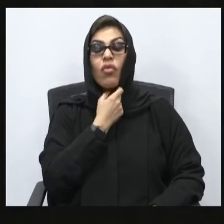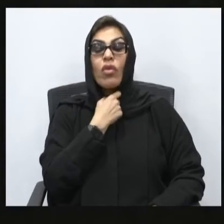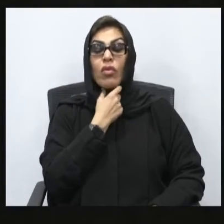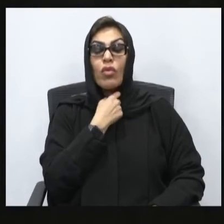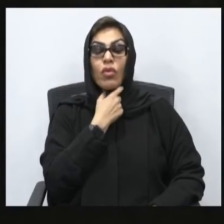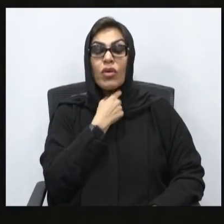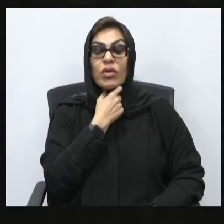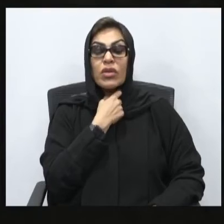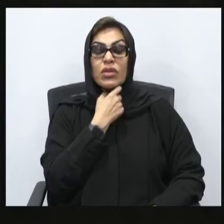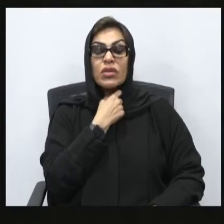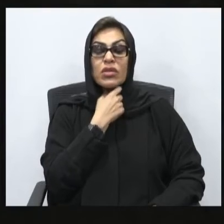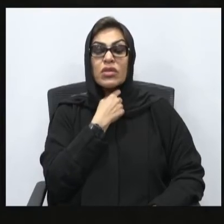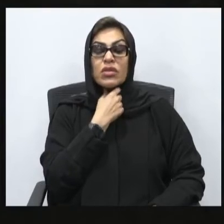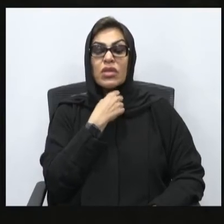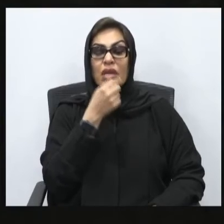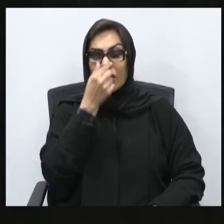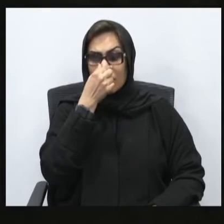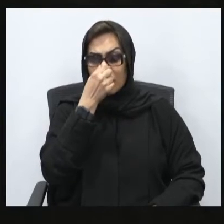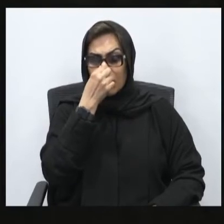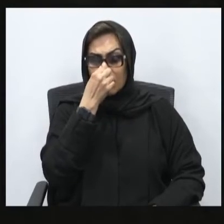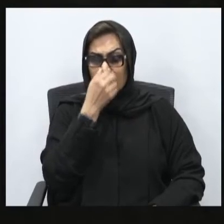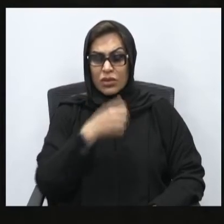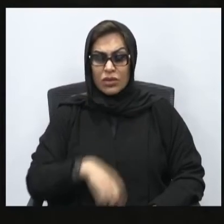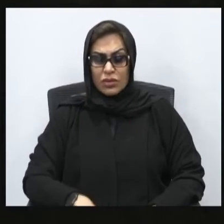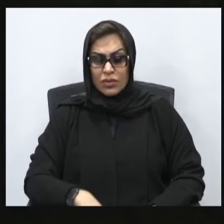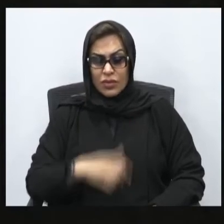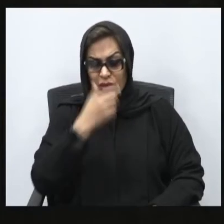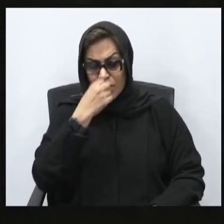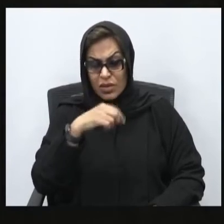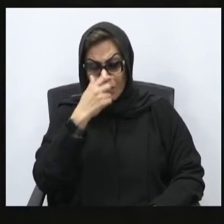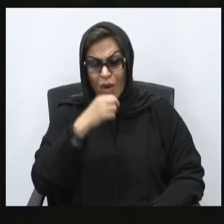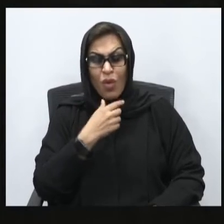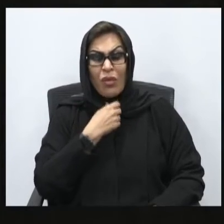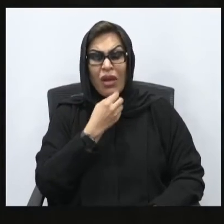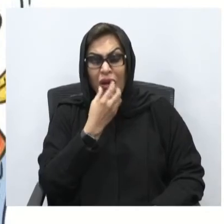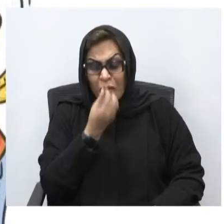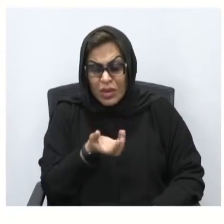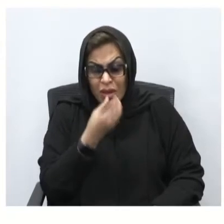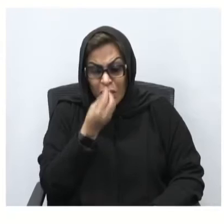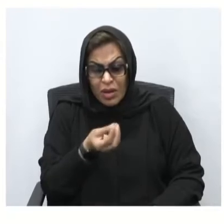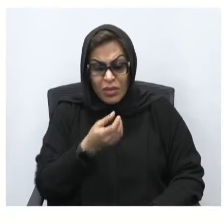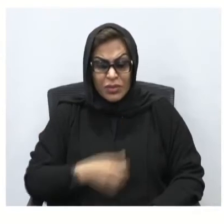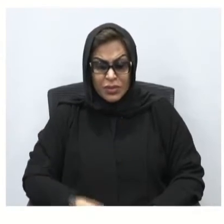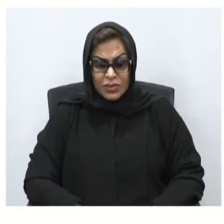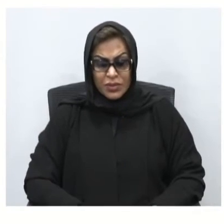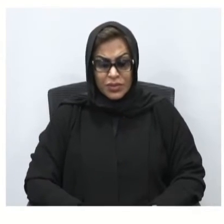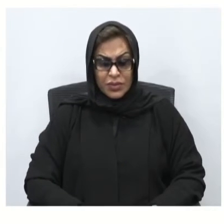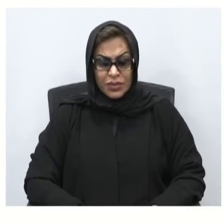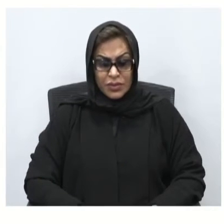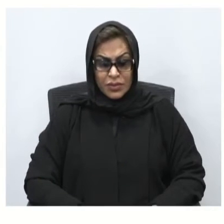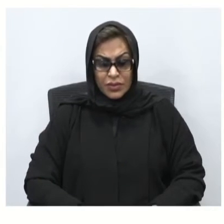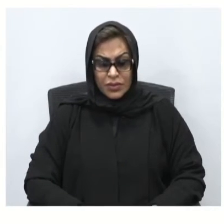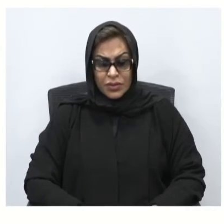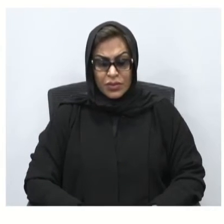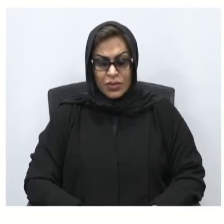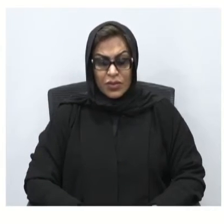وبالتالي دائما ينتج عن هذا التهي ظهور دائما السعال والبلغم لذلك